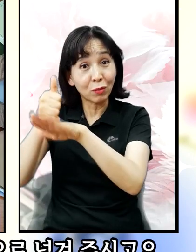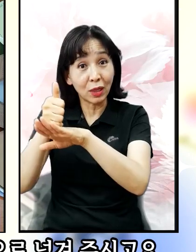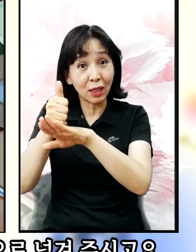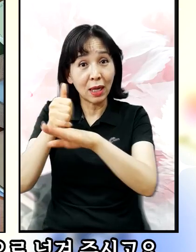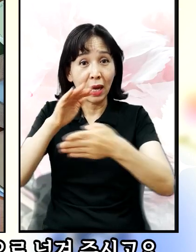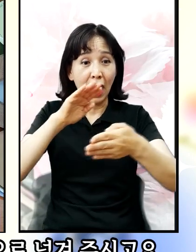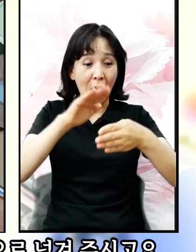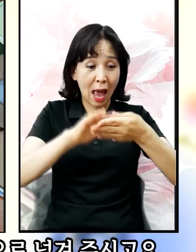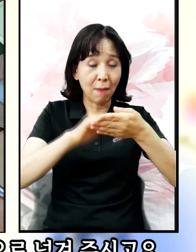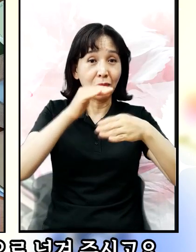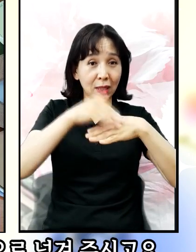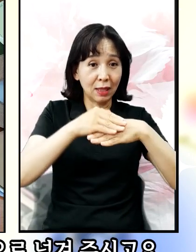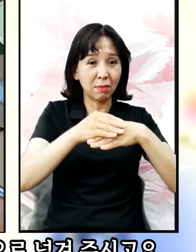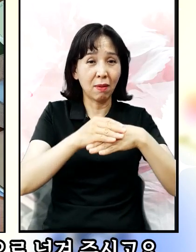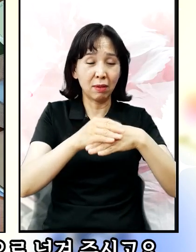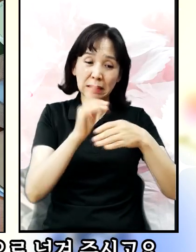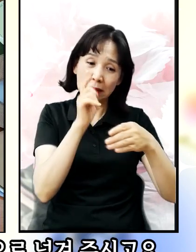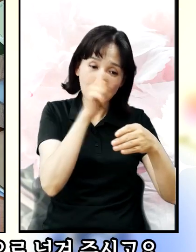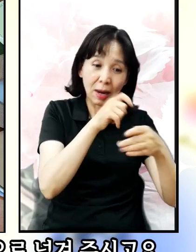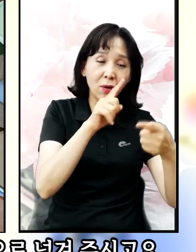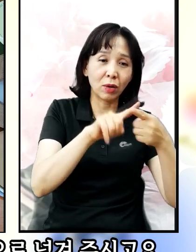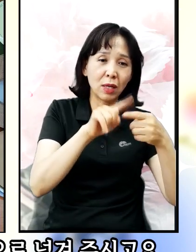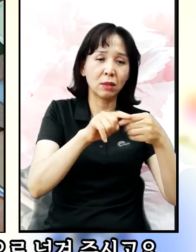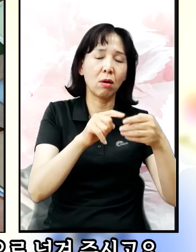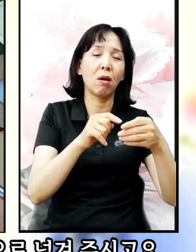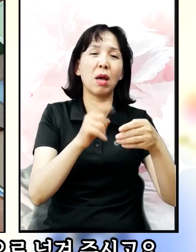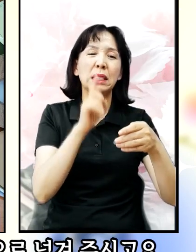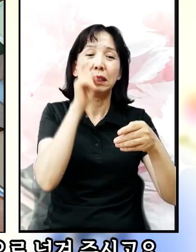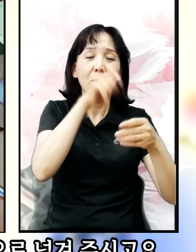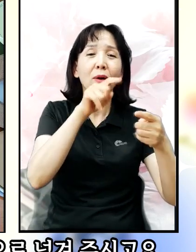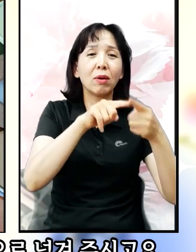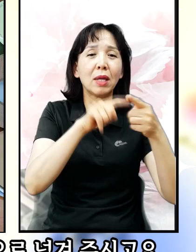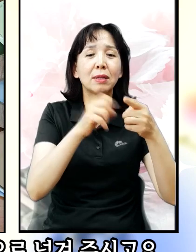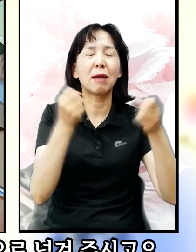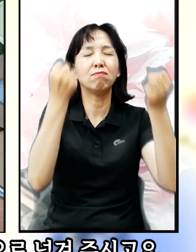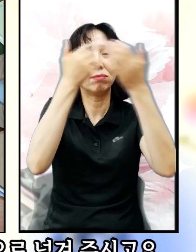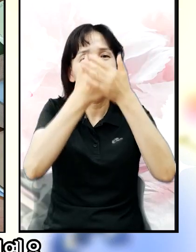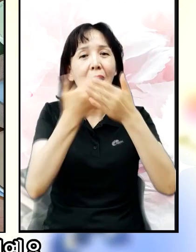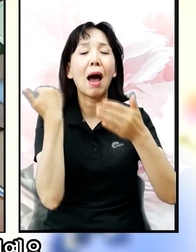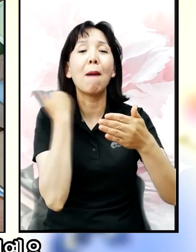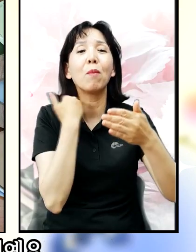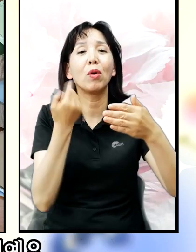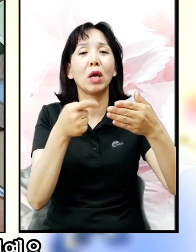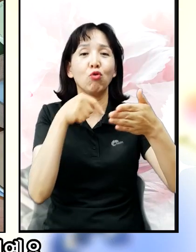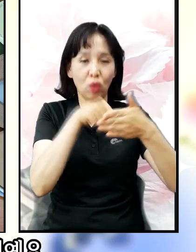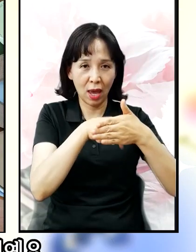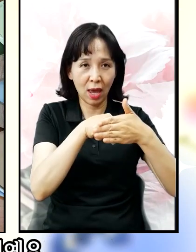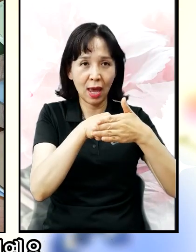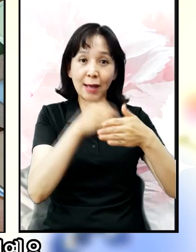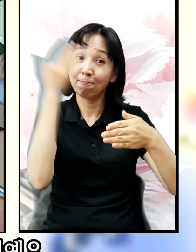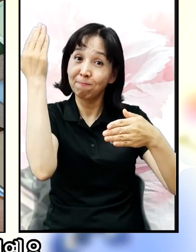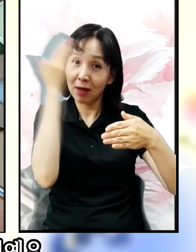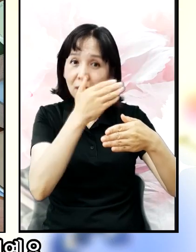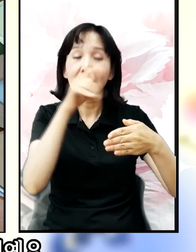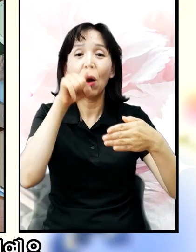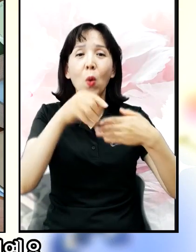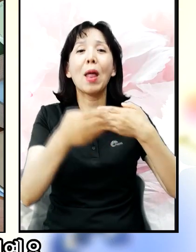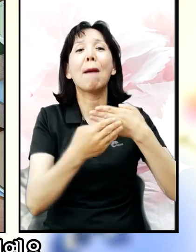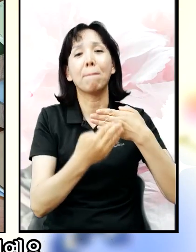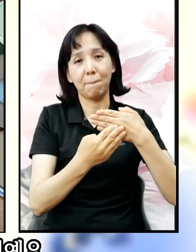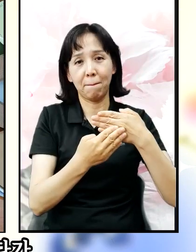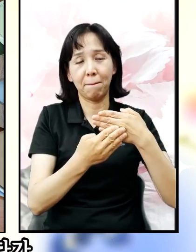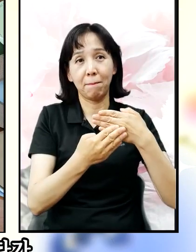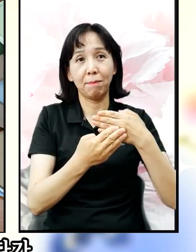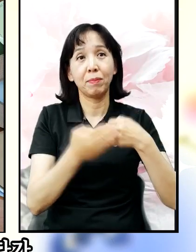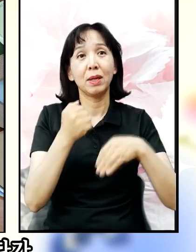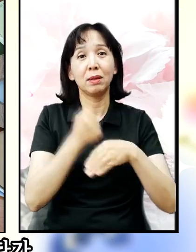시작과 끝 부분, 이 지저분한 부분을 뒤쪽으로 넘겨 주시고요. 깨끗한 쪽이 앞면이 되는